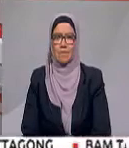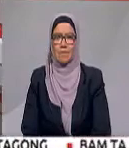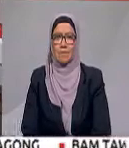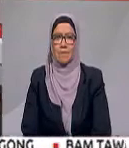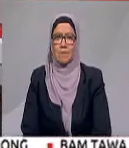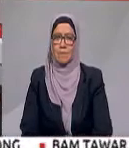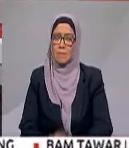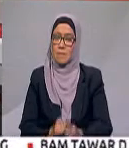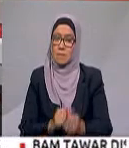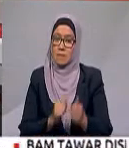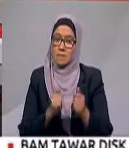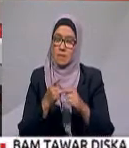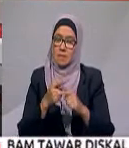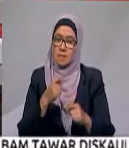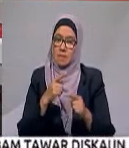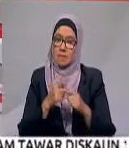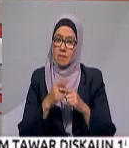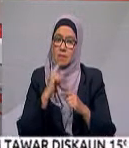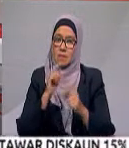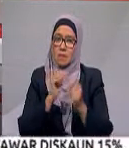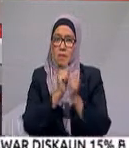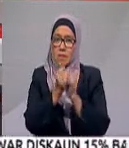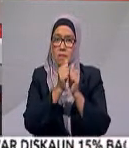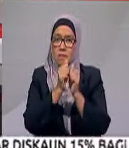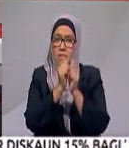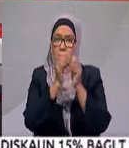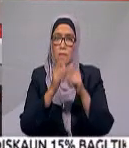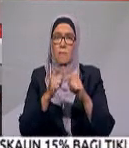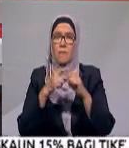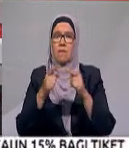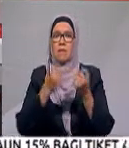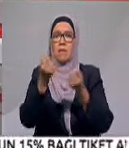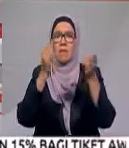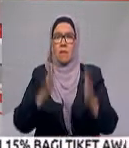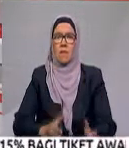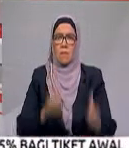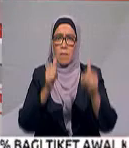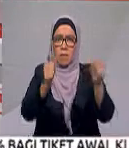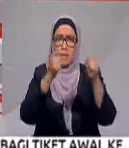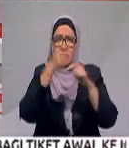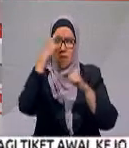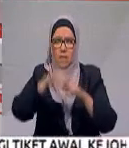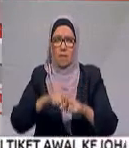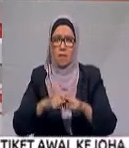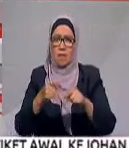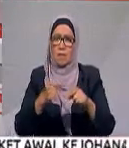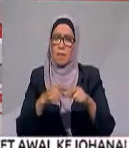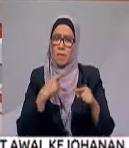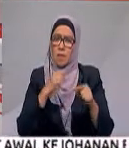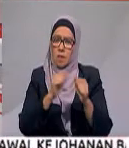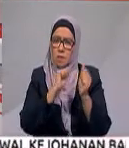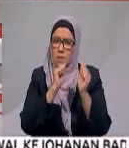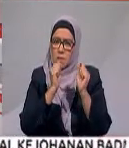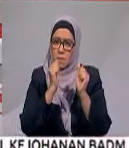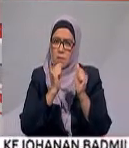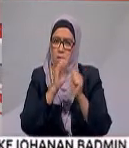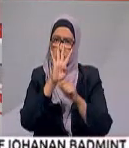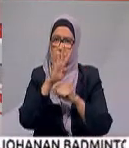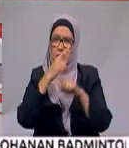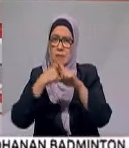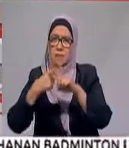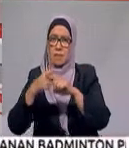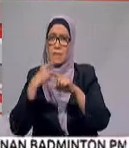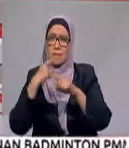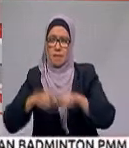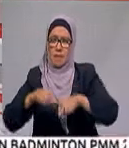Lumba sulung jentera empat roda negara Mitchell-Bergandingan dalam perlumbaan ketahanan sepang